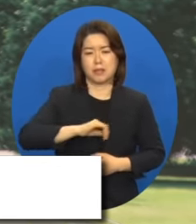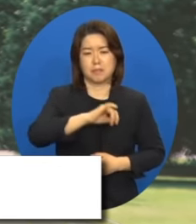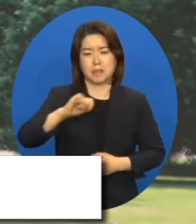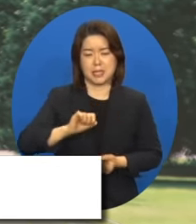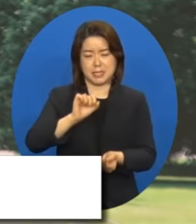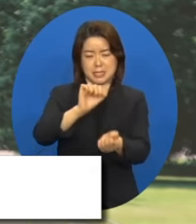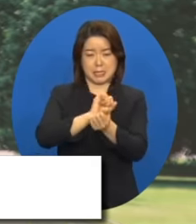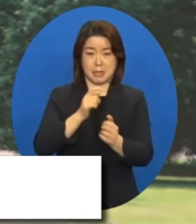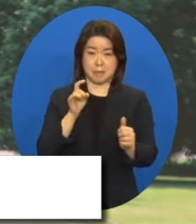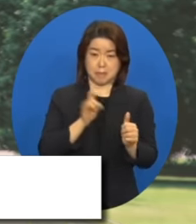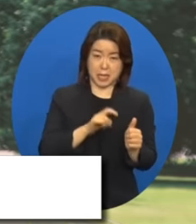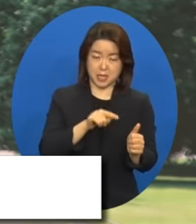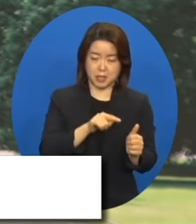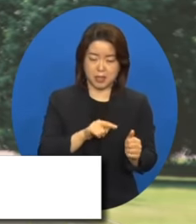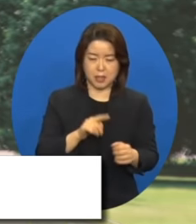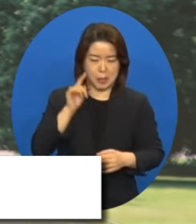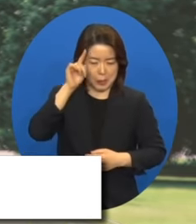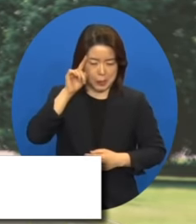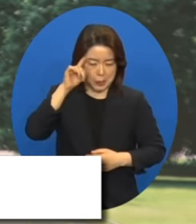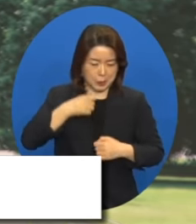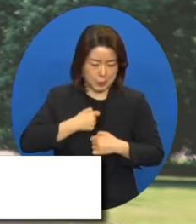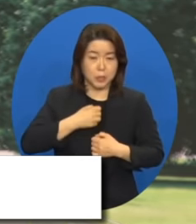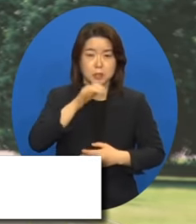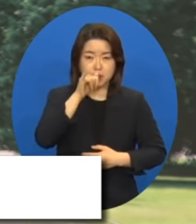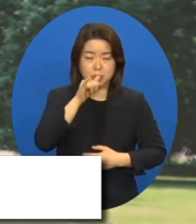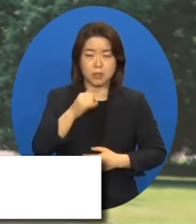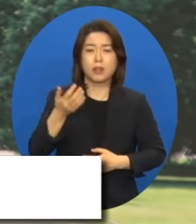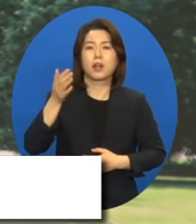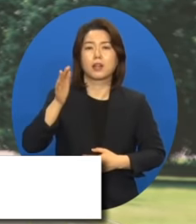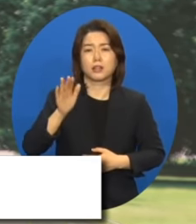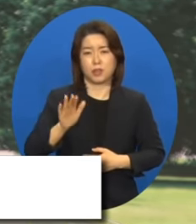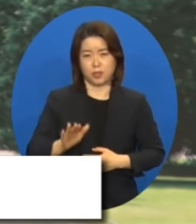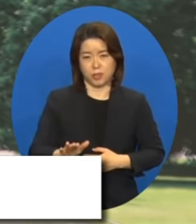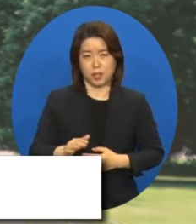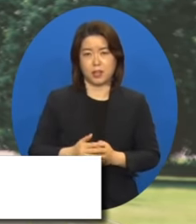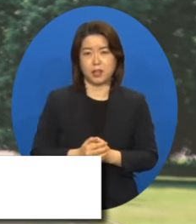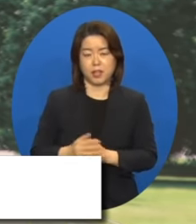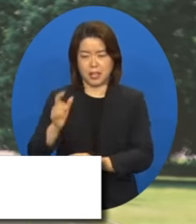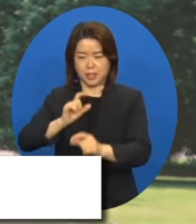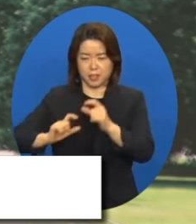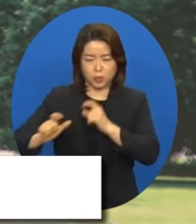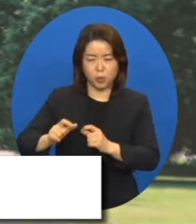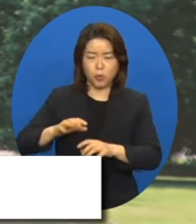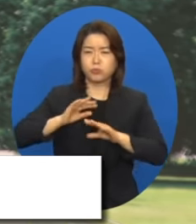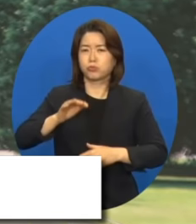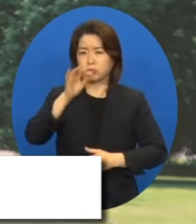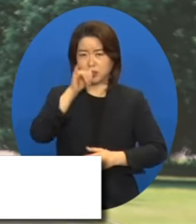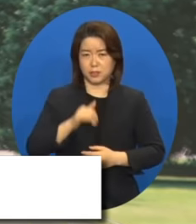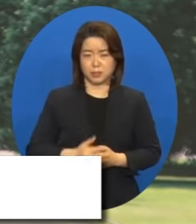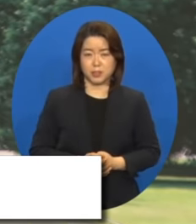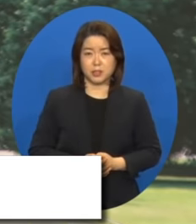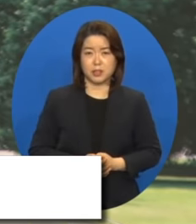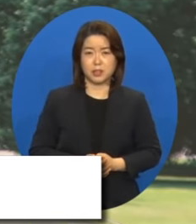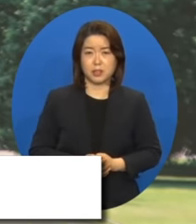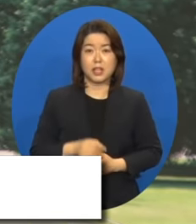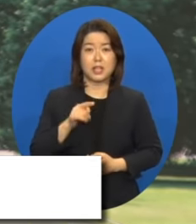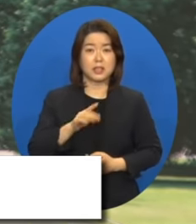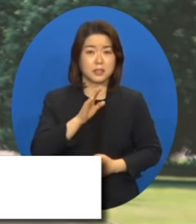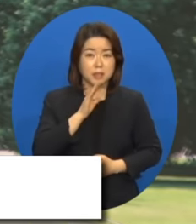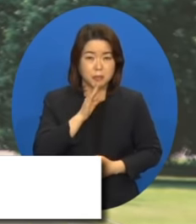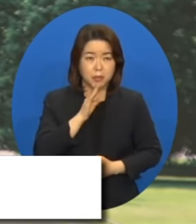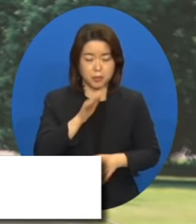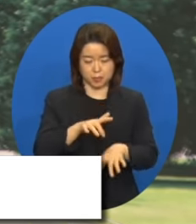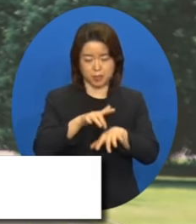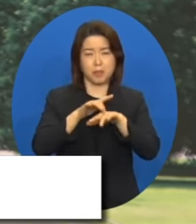감염에 얼마나 신경을 씁니까? 그런데 훨씬 더 무서운 게 있다니까요. 그게 바로